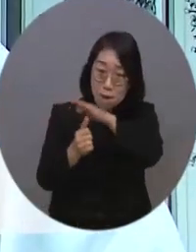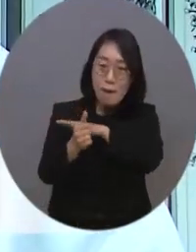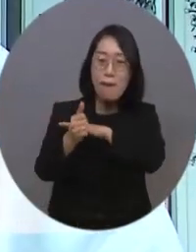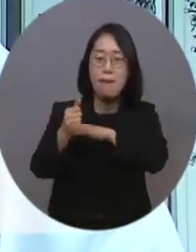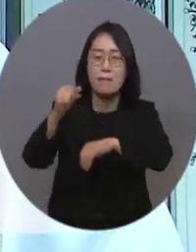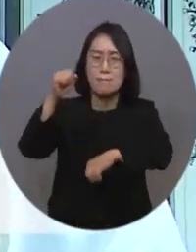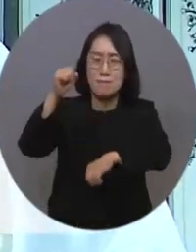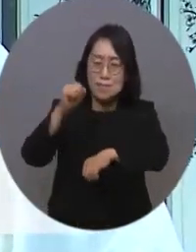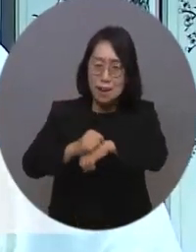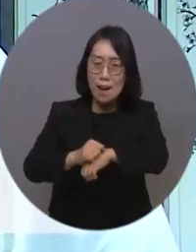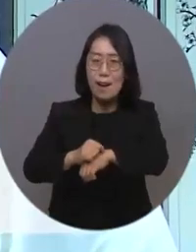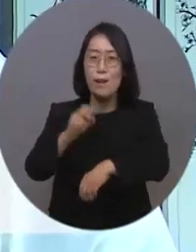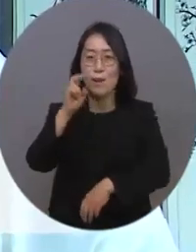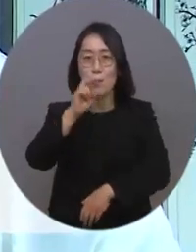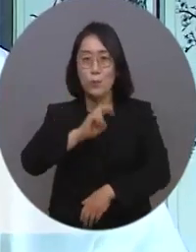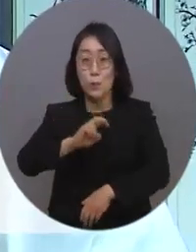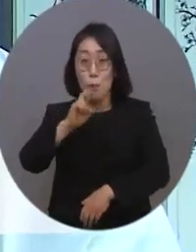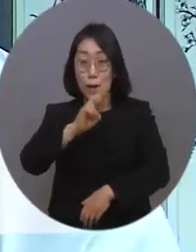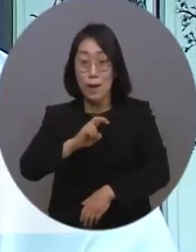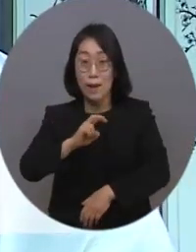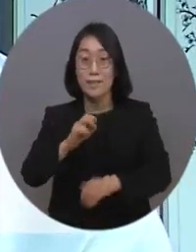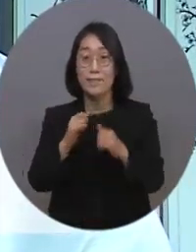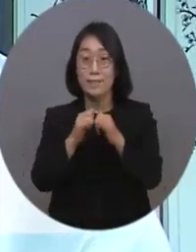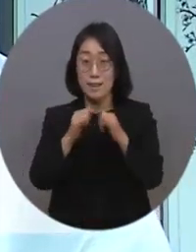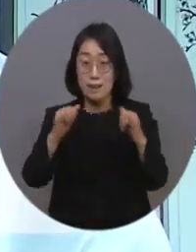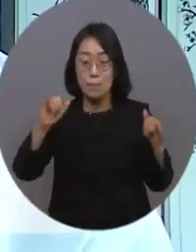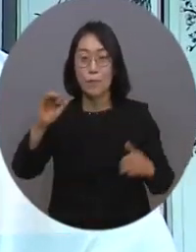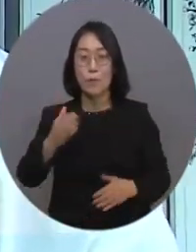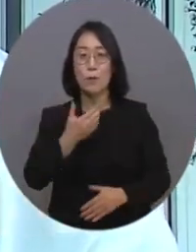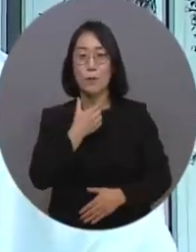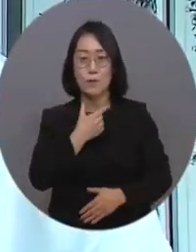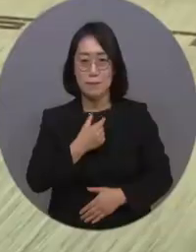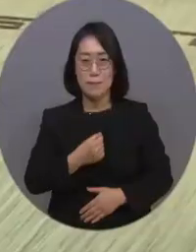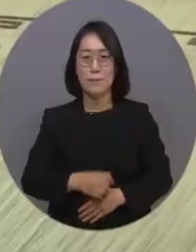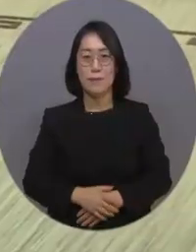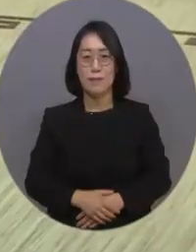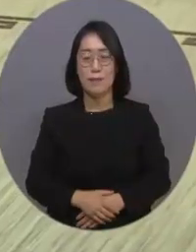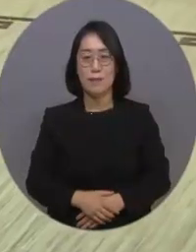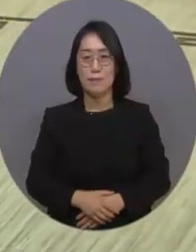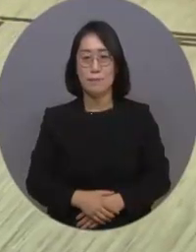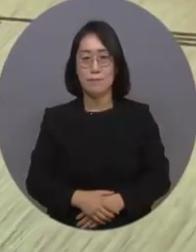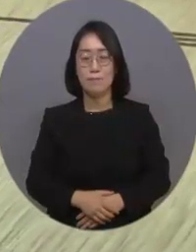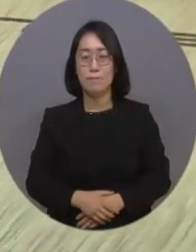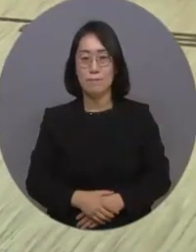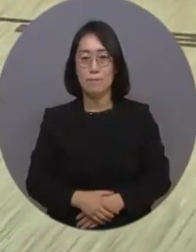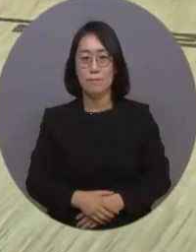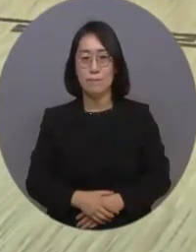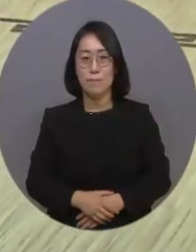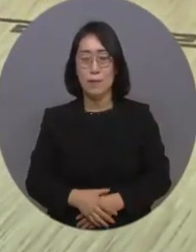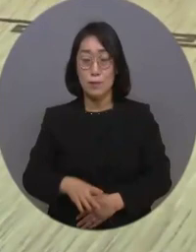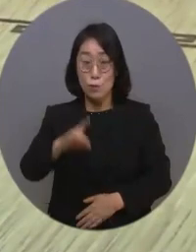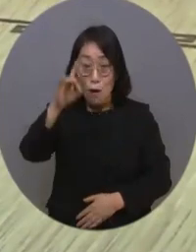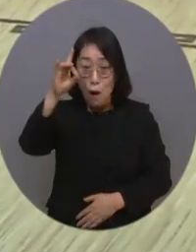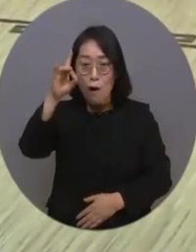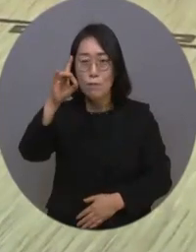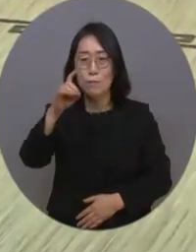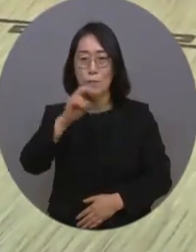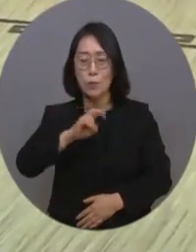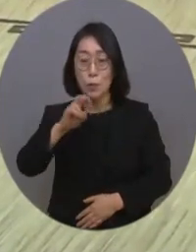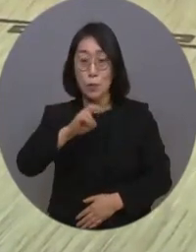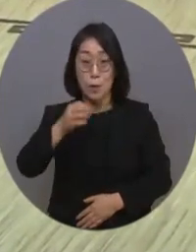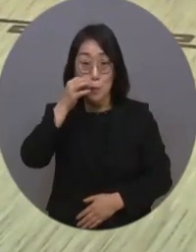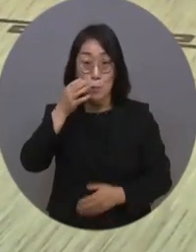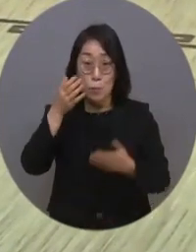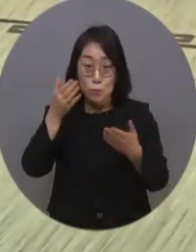선생님처럼 대한민국 으뜸가는 명창이 되고 싶습니다. 명창을 향한 첫 걸음을 뗀 장성빈